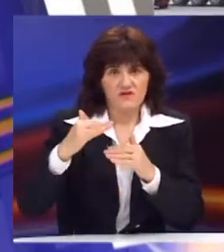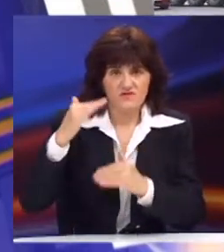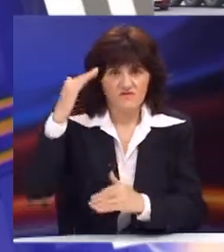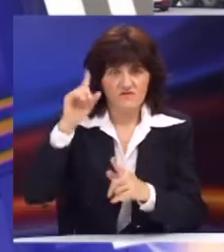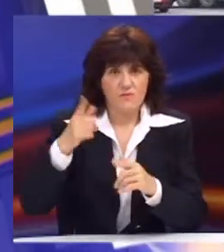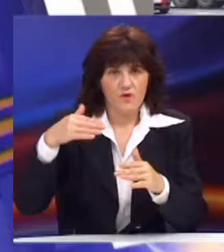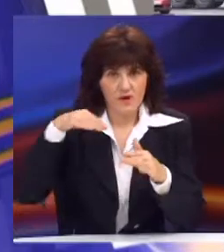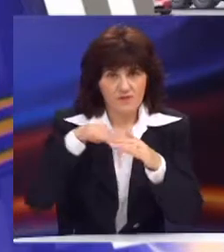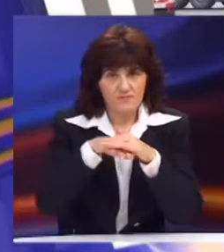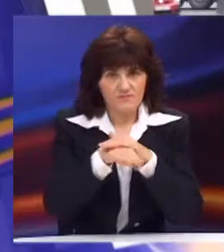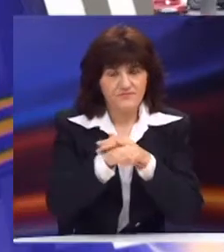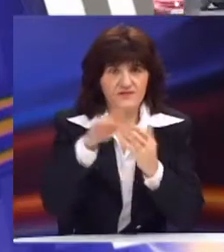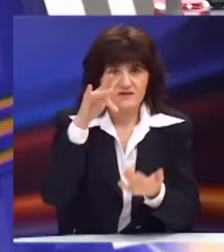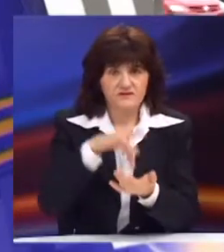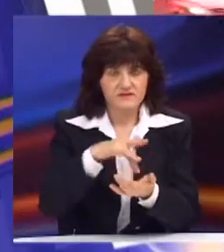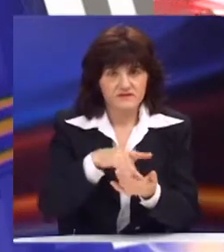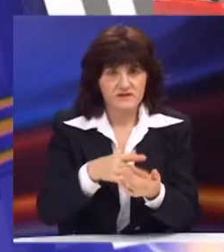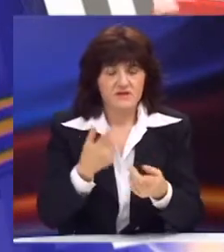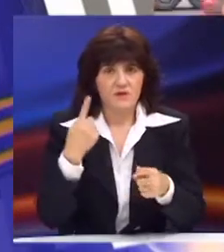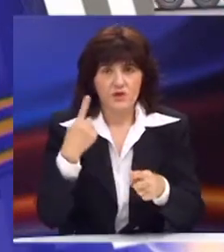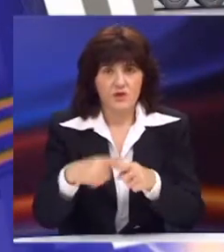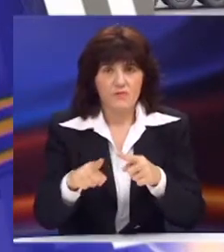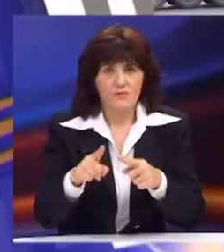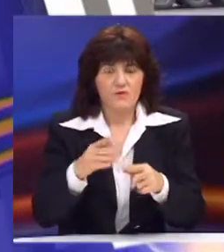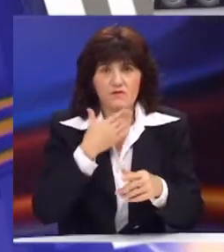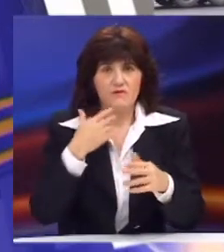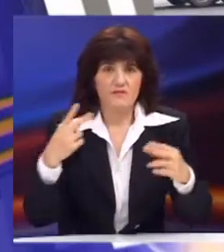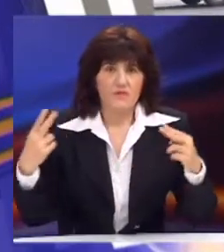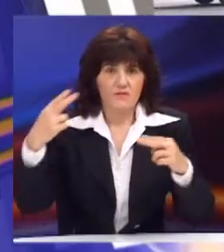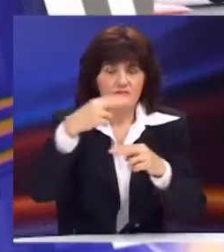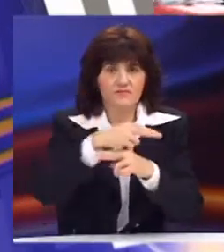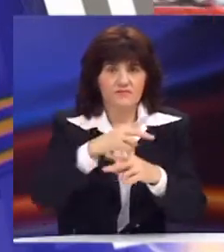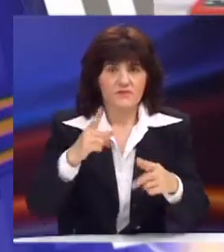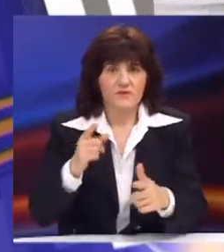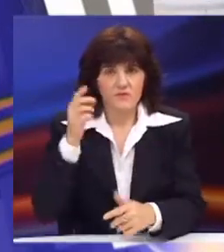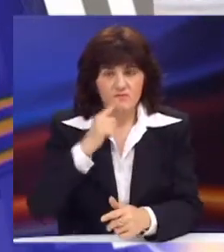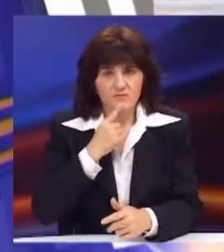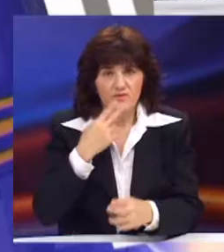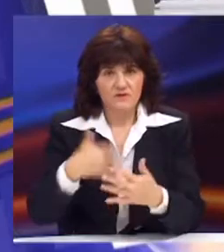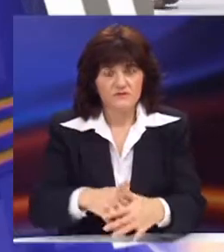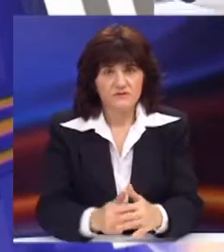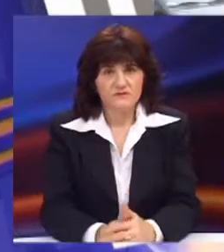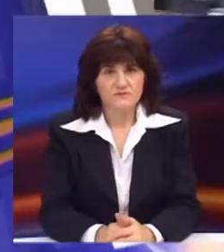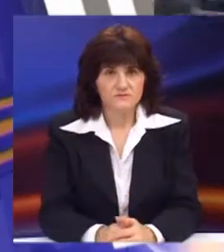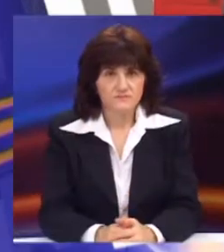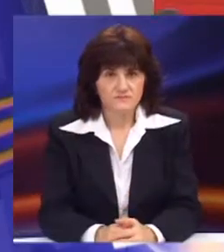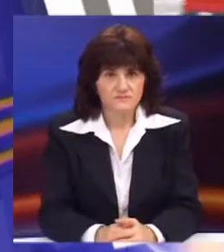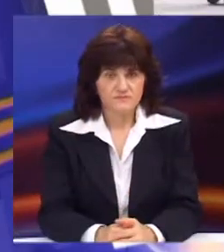imaju visoke kamione moraju da prođu kroz sam centar, pre svega zbog nadvožnjaka kod Pionira.